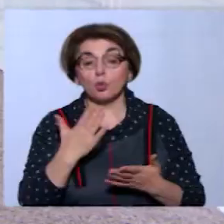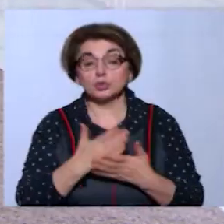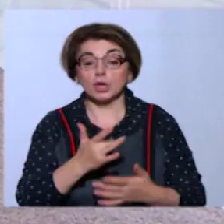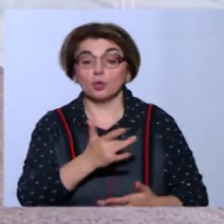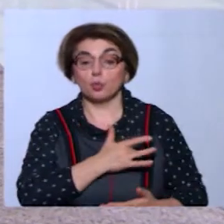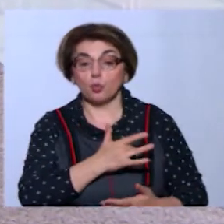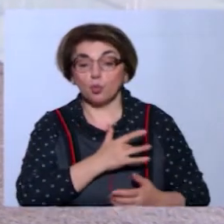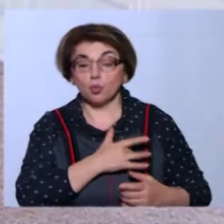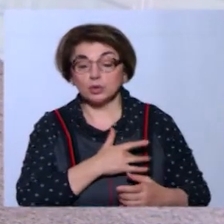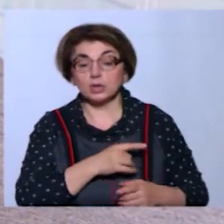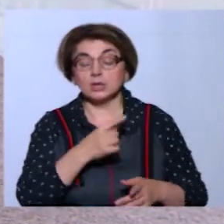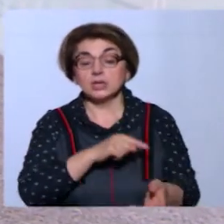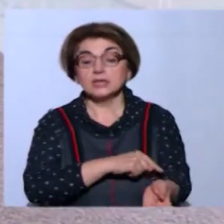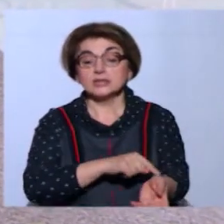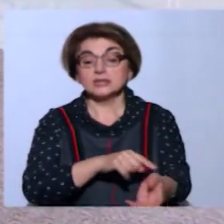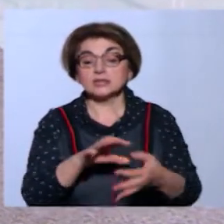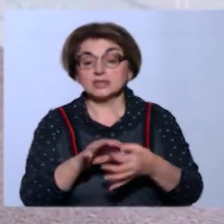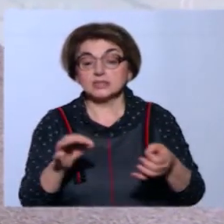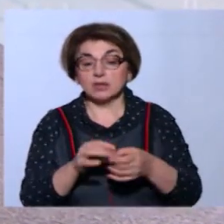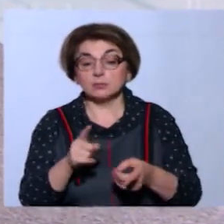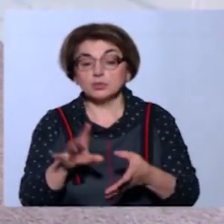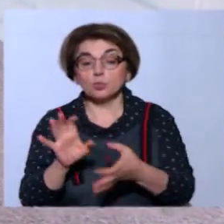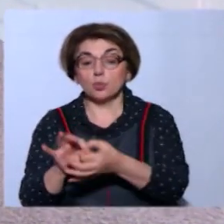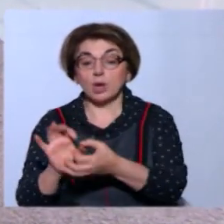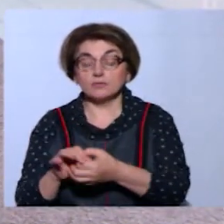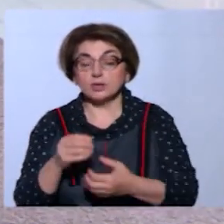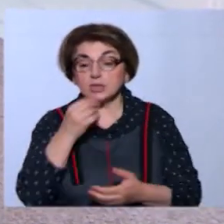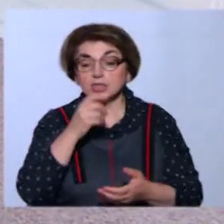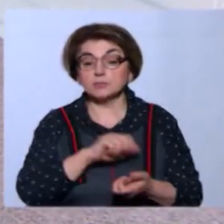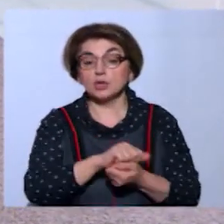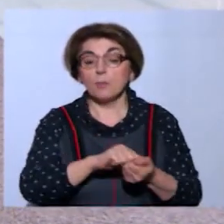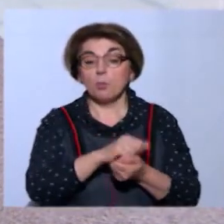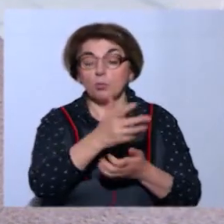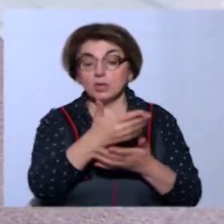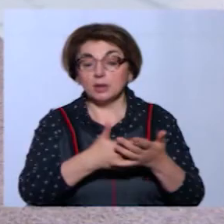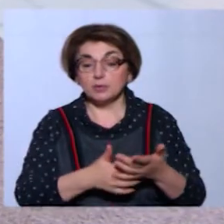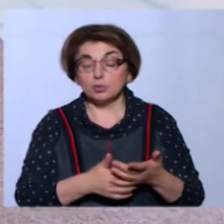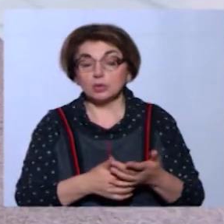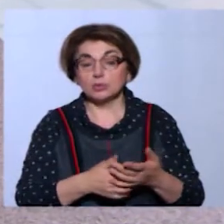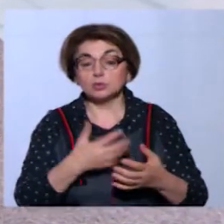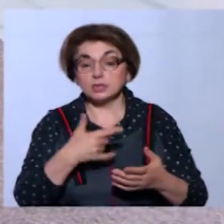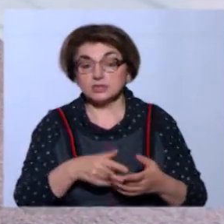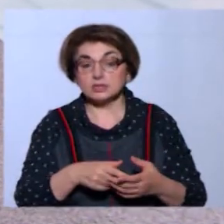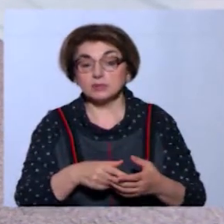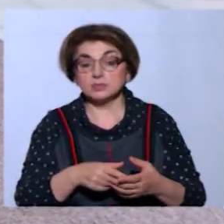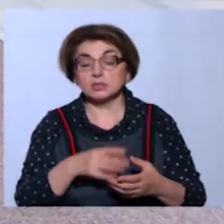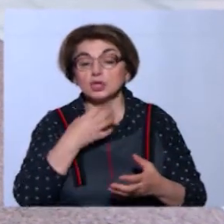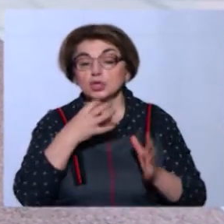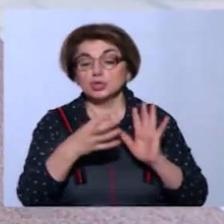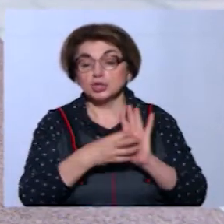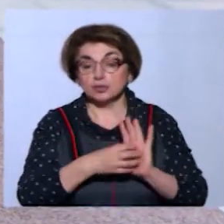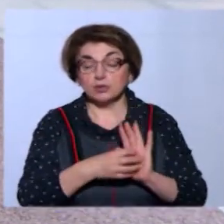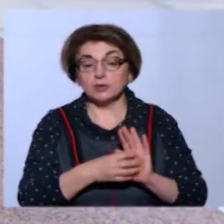გული მაგალითად, სისარღვები, ის უკავშირდება საჭმის მომნელებელი ორგანოთა სისტემის